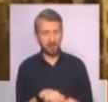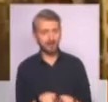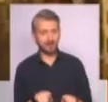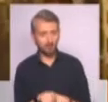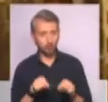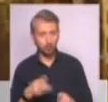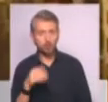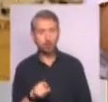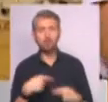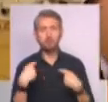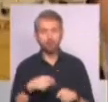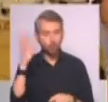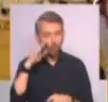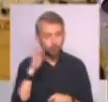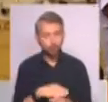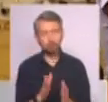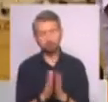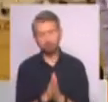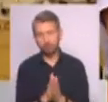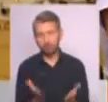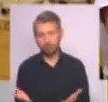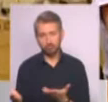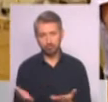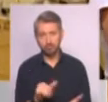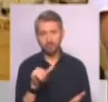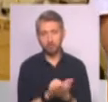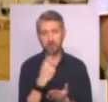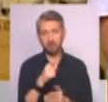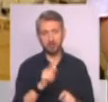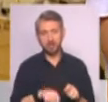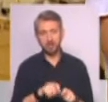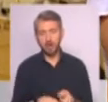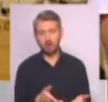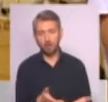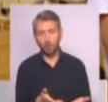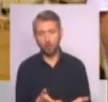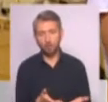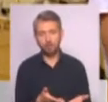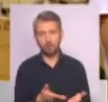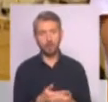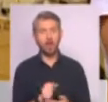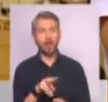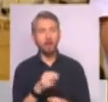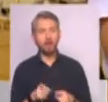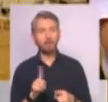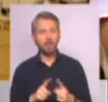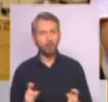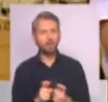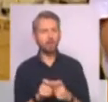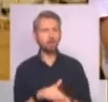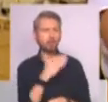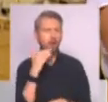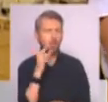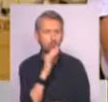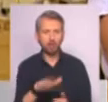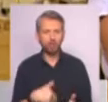тобі продають відповідну воду, будьте люб'язні, встановіть лічильники, перевіряйте його цей. Але цей конфлікт вже багато років, і